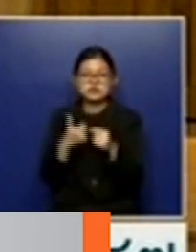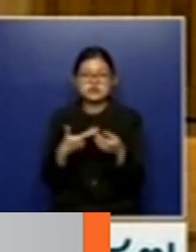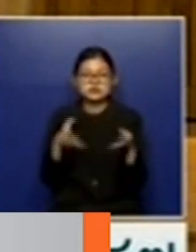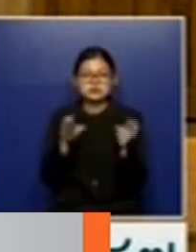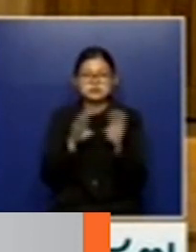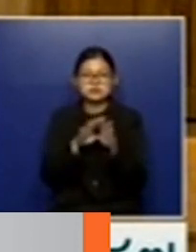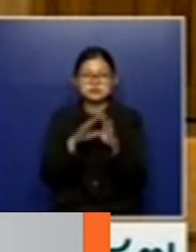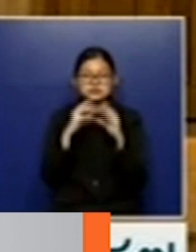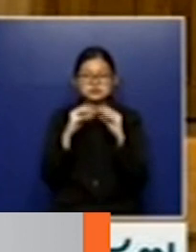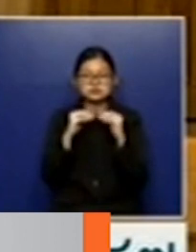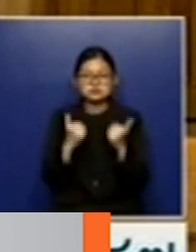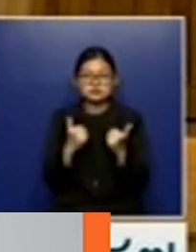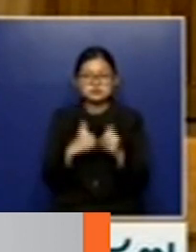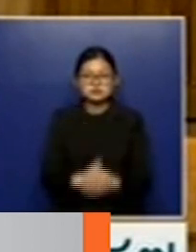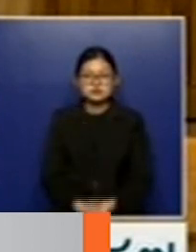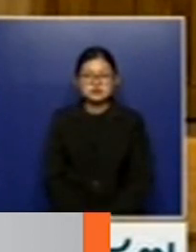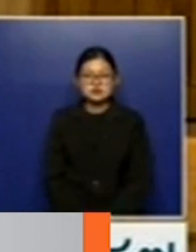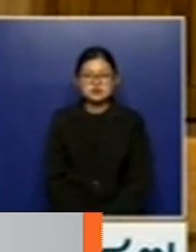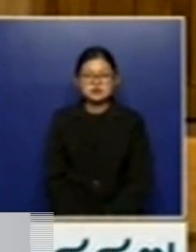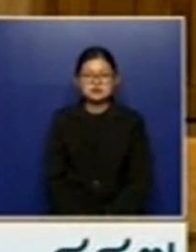วัสดีครับ